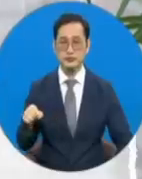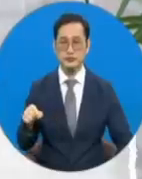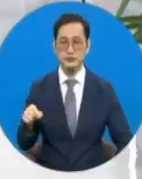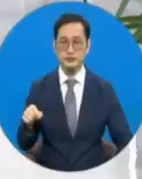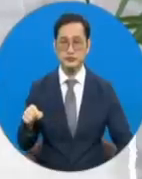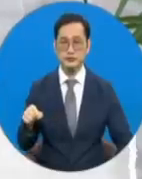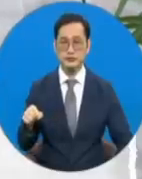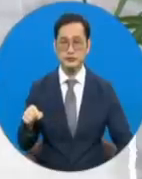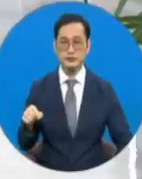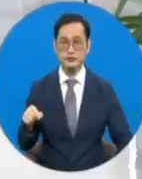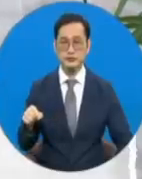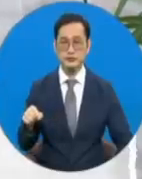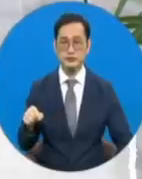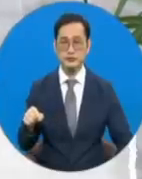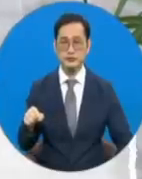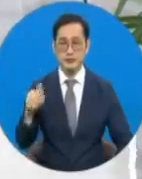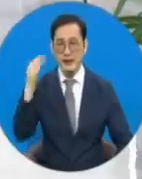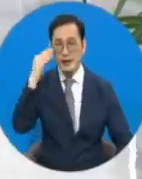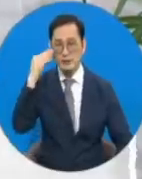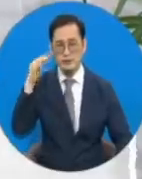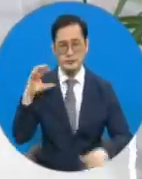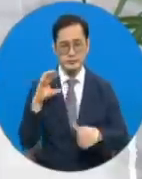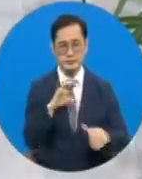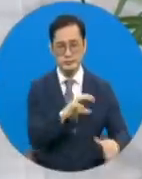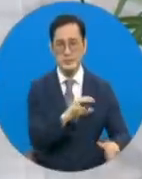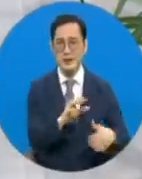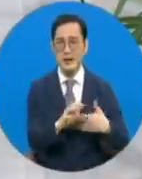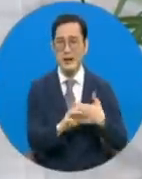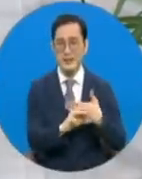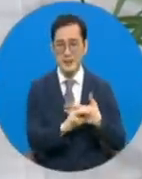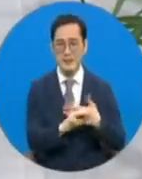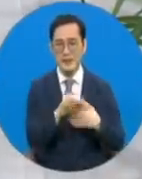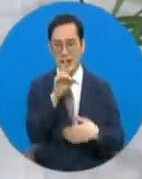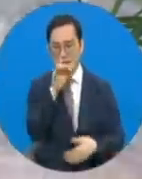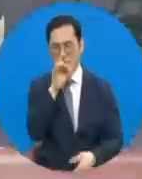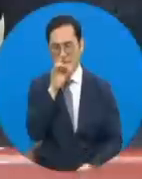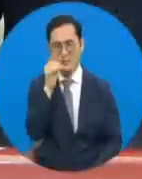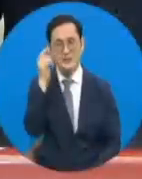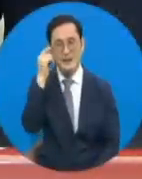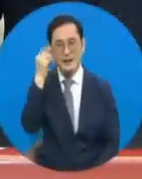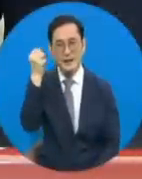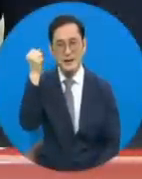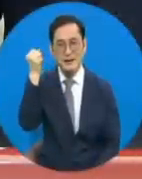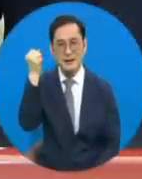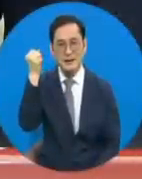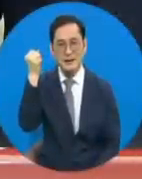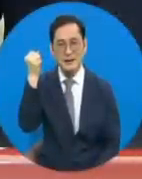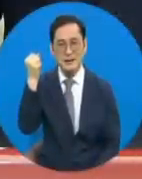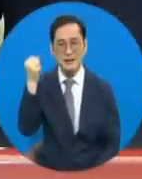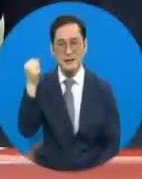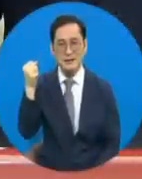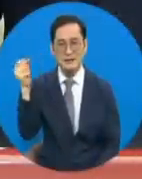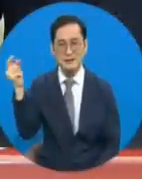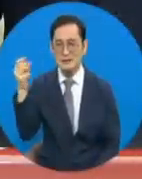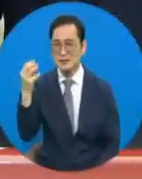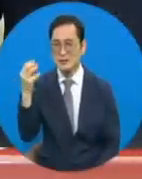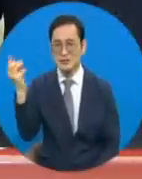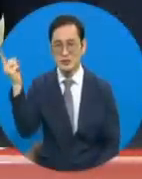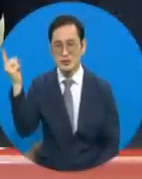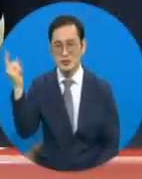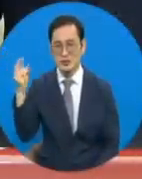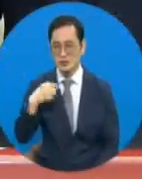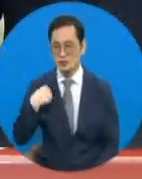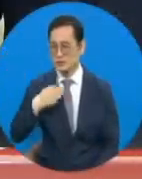주석이 대놓고 한국 정부를 압박하면은 이게 정말로 외교적으로 문제가 될 수 있다고 생각한 것 같습니다. 그래서 한수를 낮춰서